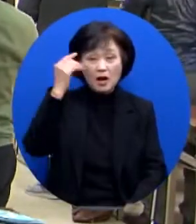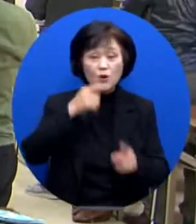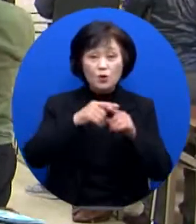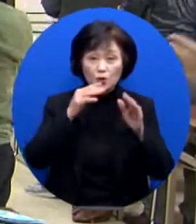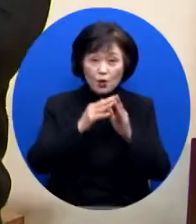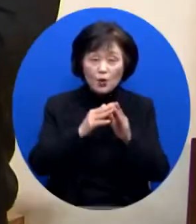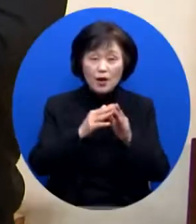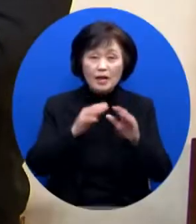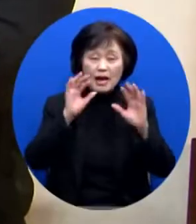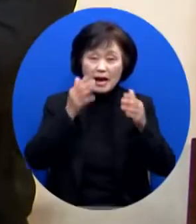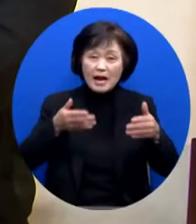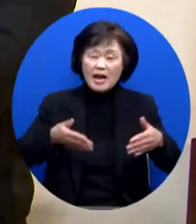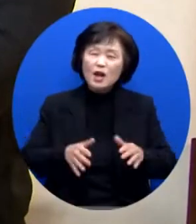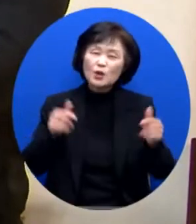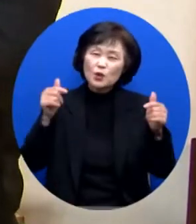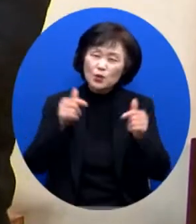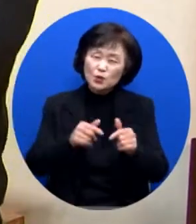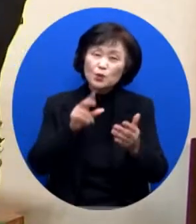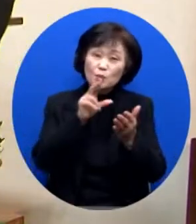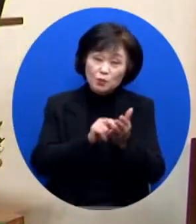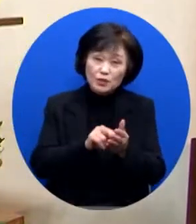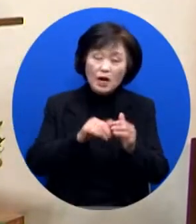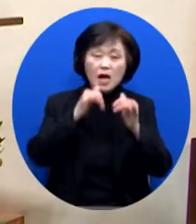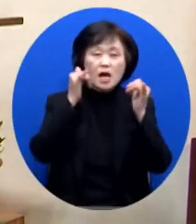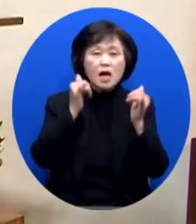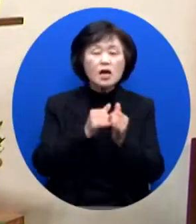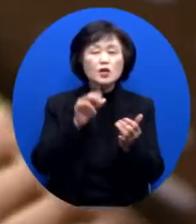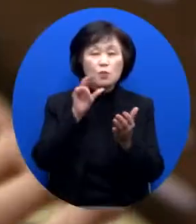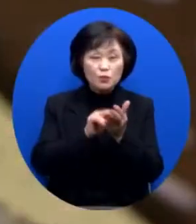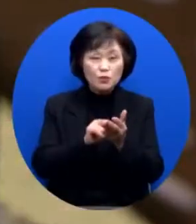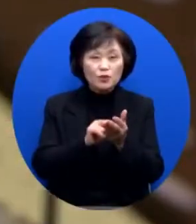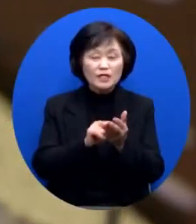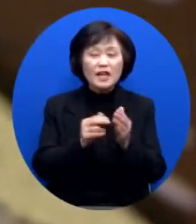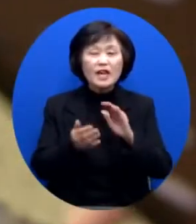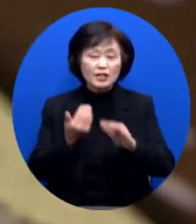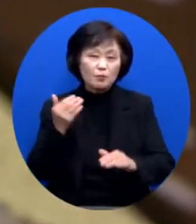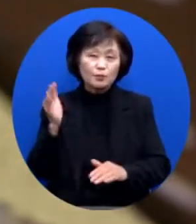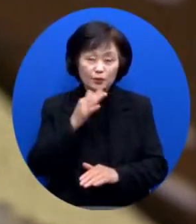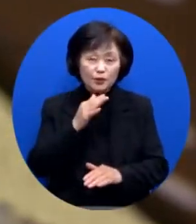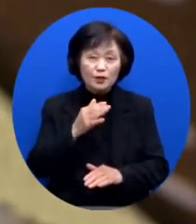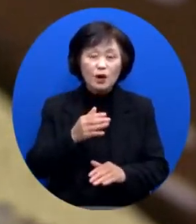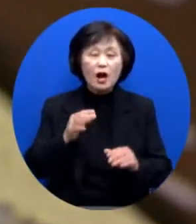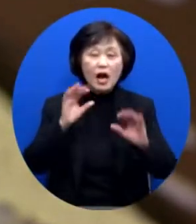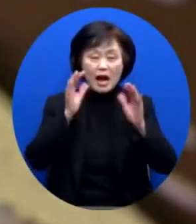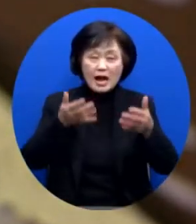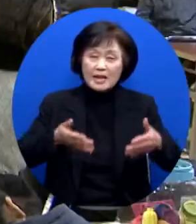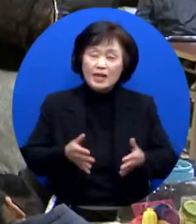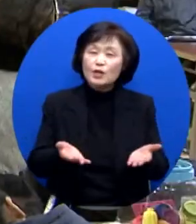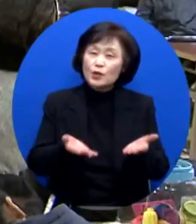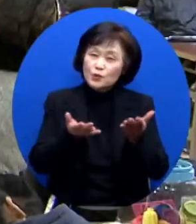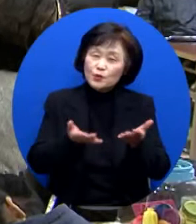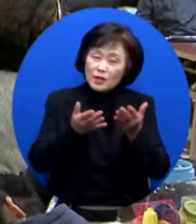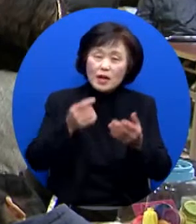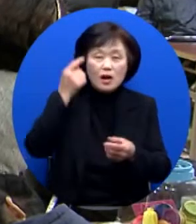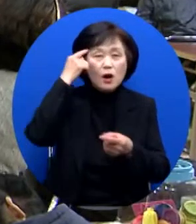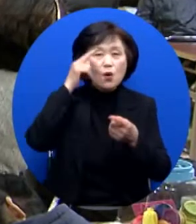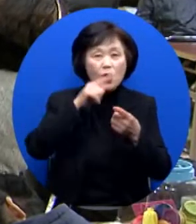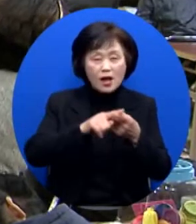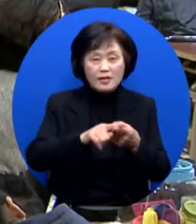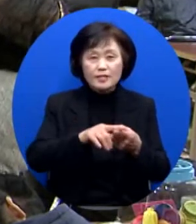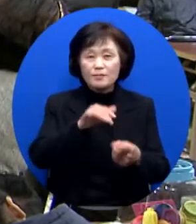한국교회는 저출산 문제가 사회적으로 대두되기 전부터 출산을 축복하고 장려하는 데 관심을